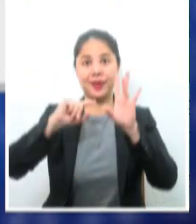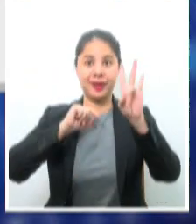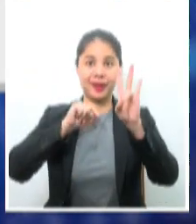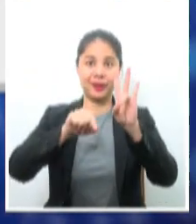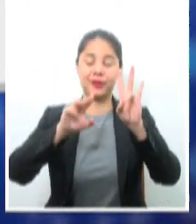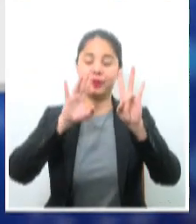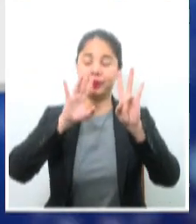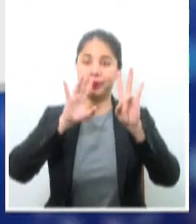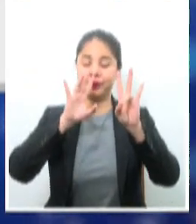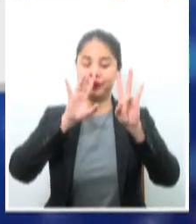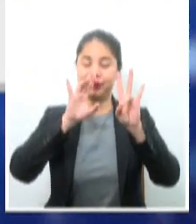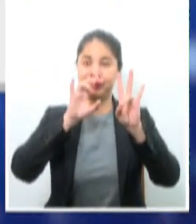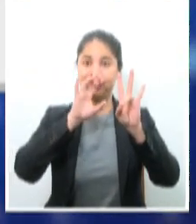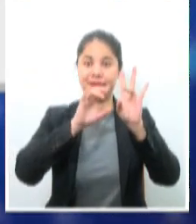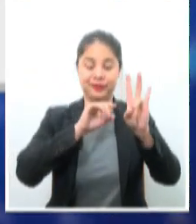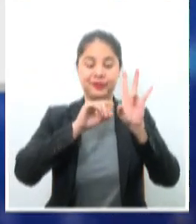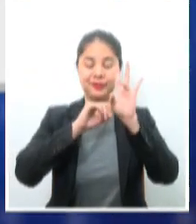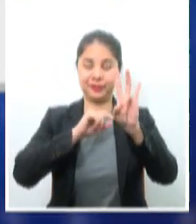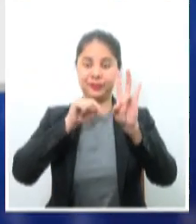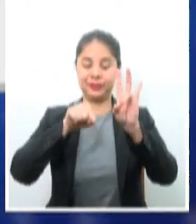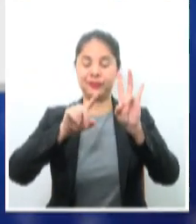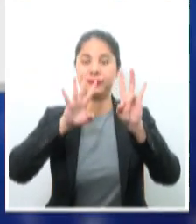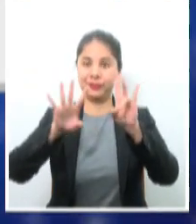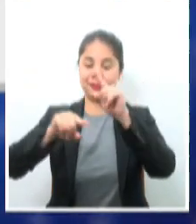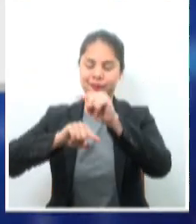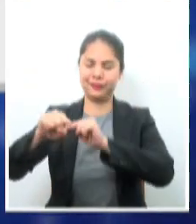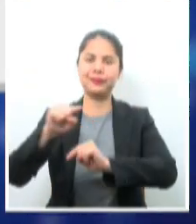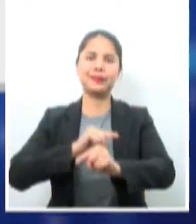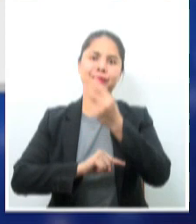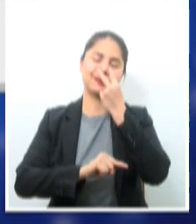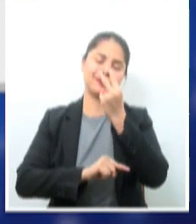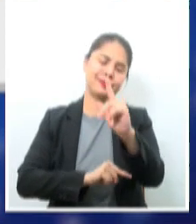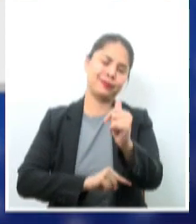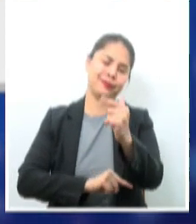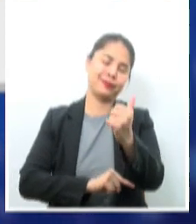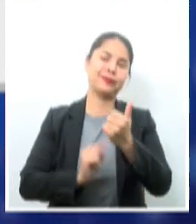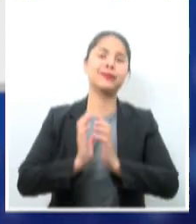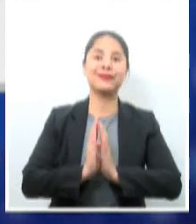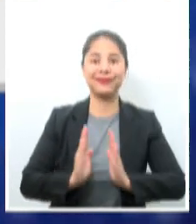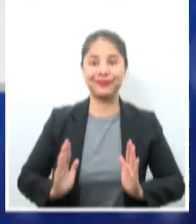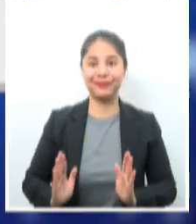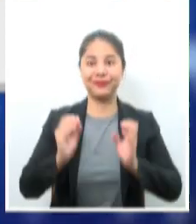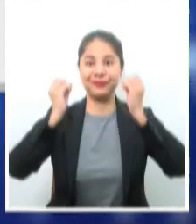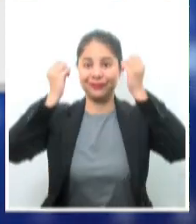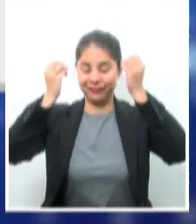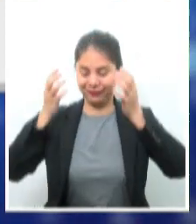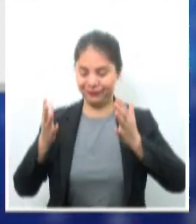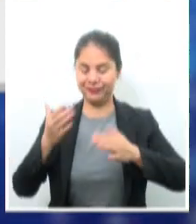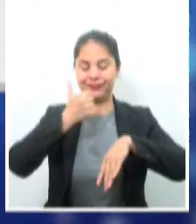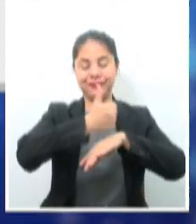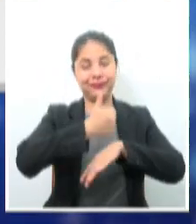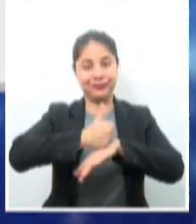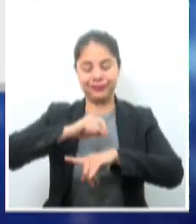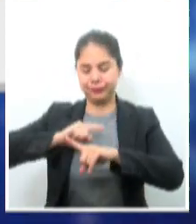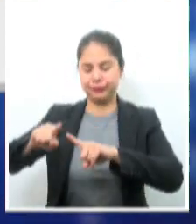77.4% ครับได้ทำการสำรวจแววแล้วซึ่งในที่นี้ต้องขอขอบพระคุณนะครับทางท่านคุณครูผู้บริหารสถานศึกษาท่านศึกษานิเทศนะ